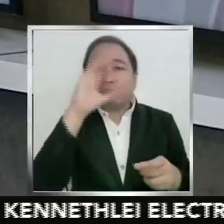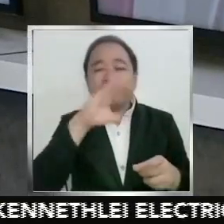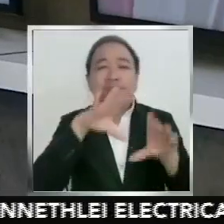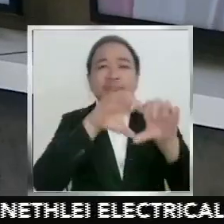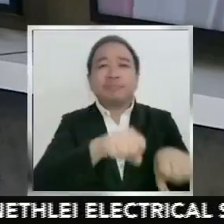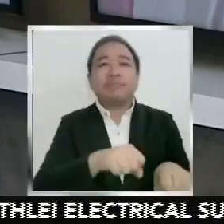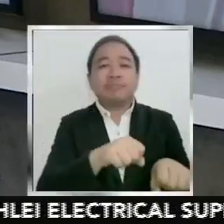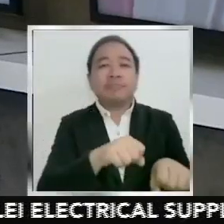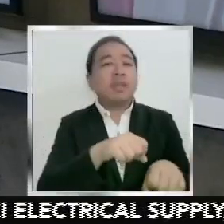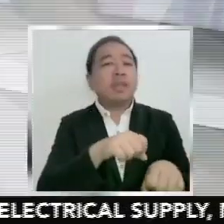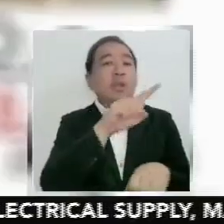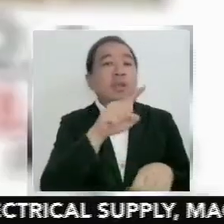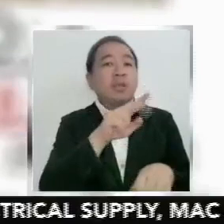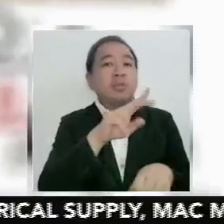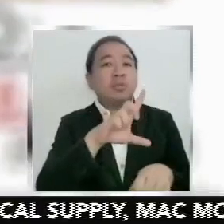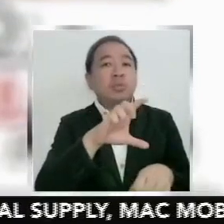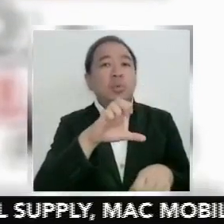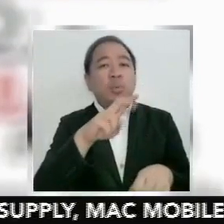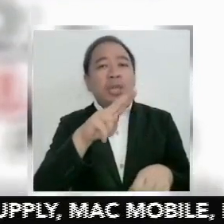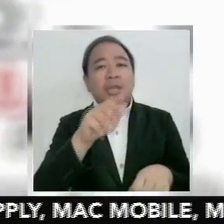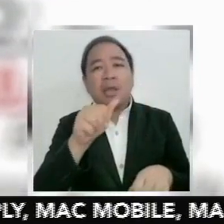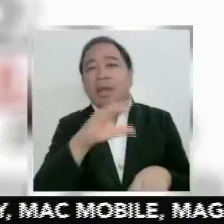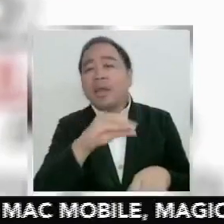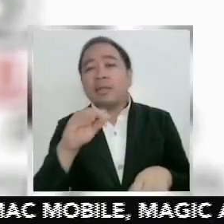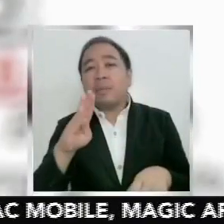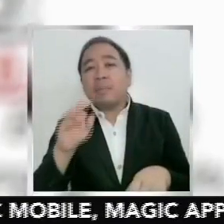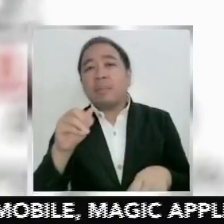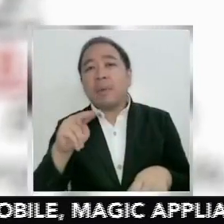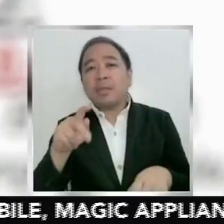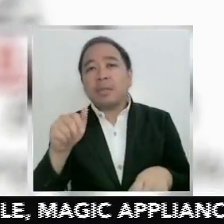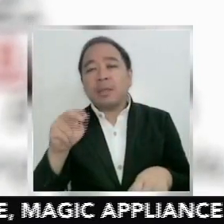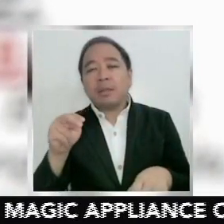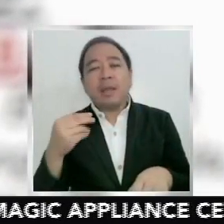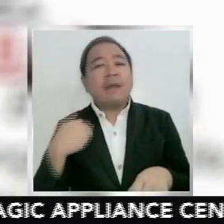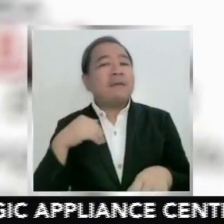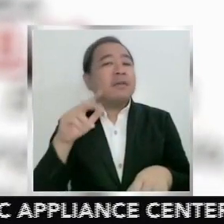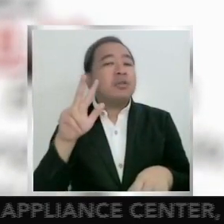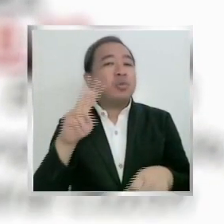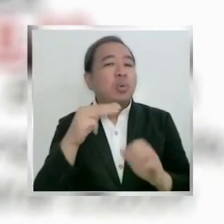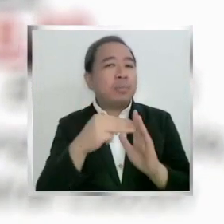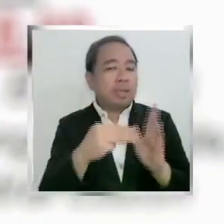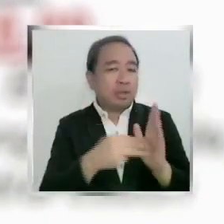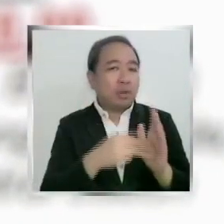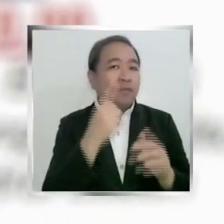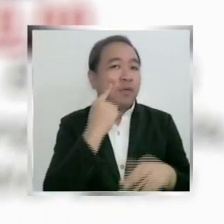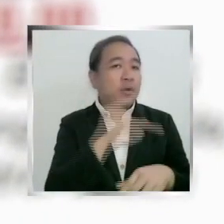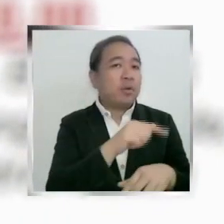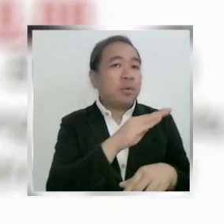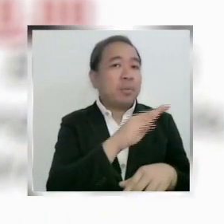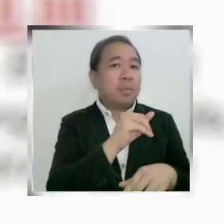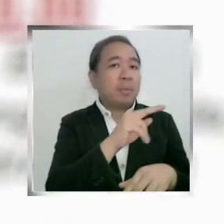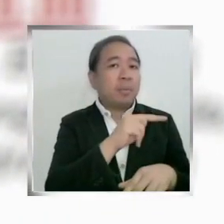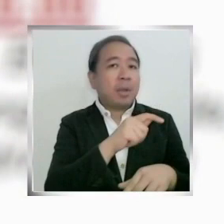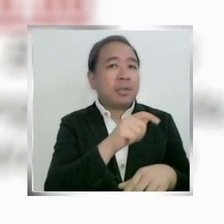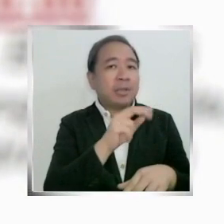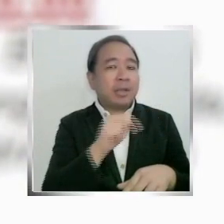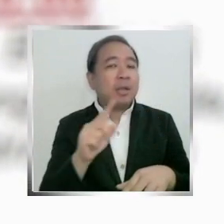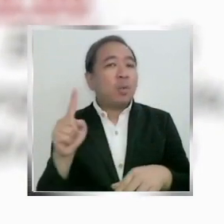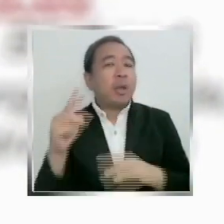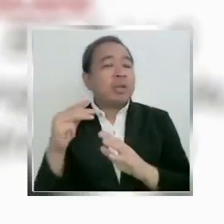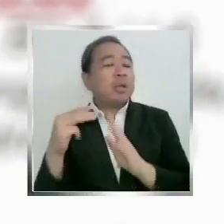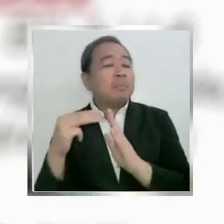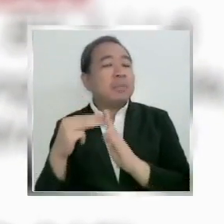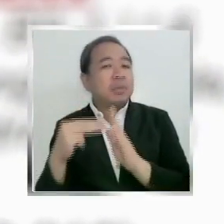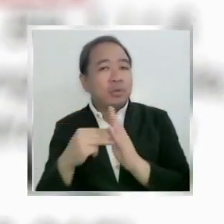Ricardo Zulueta. 2 milyong piso ang alok para sa impormasyon kaugnay ni Bantag. 1 milyong piso naman ang alok para sa impormasyon tungkol kay